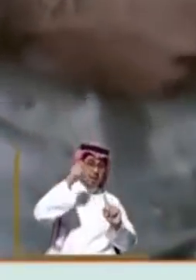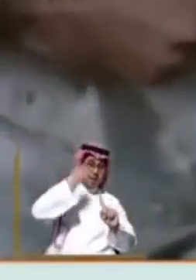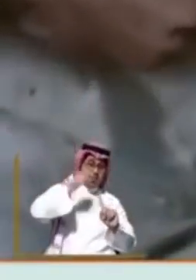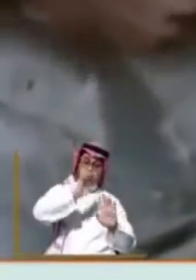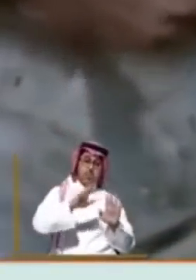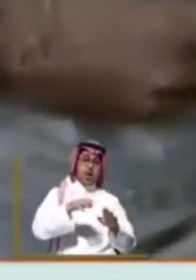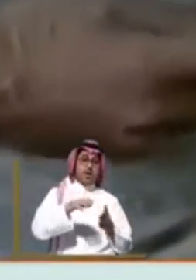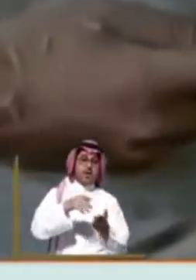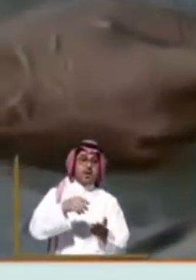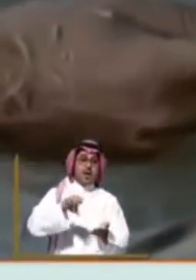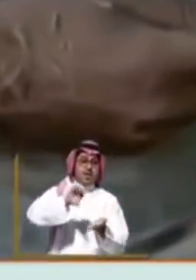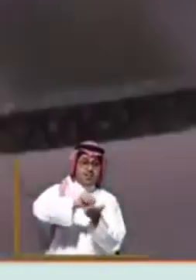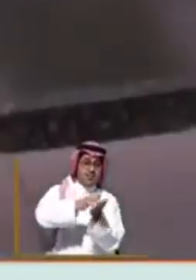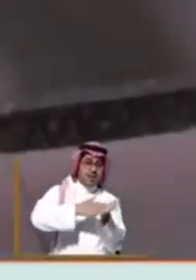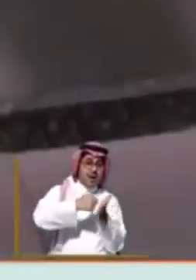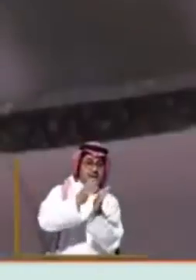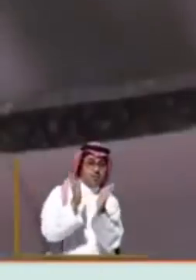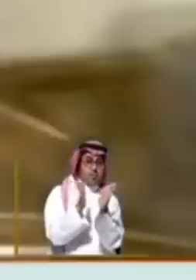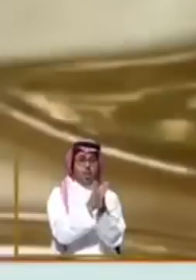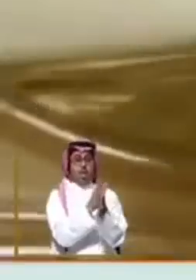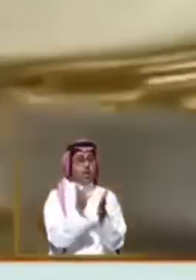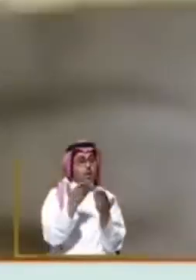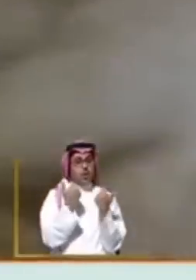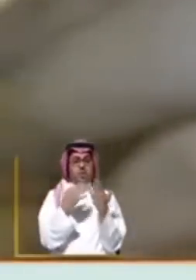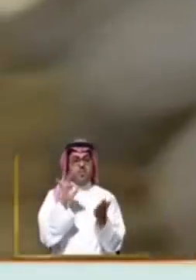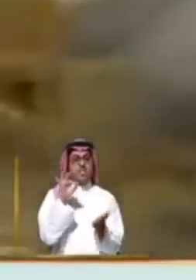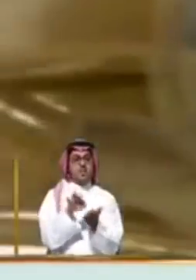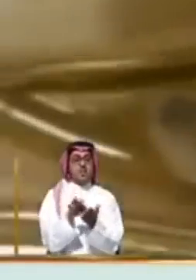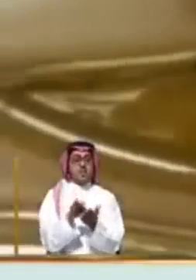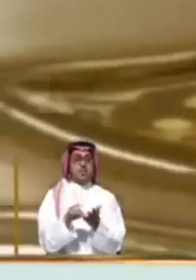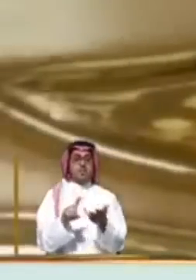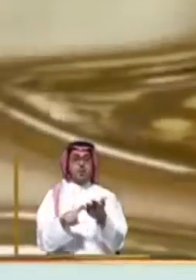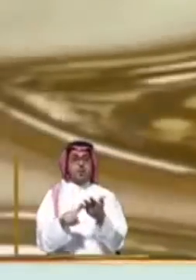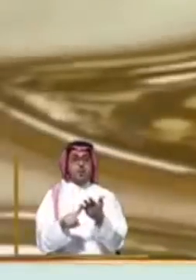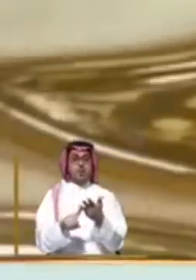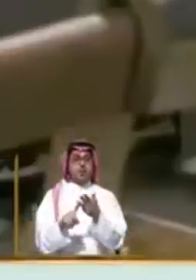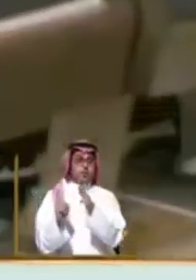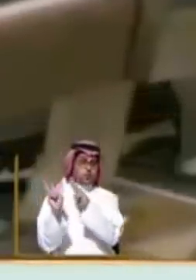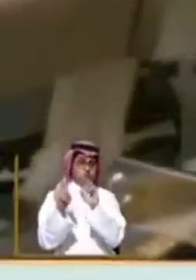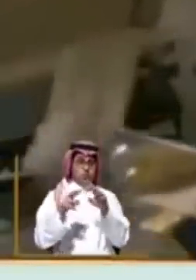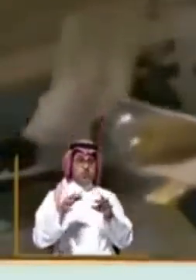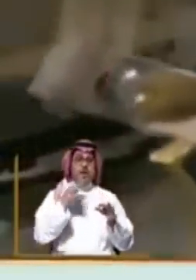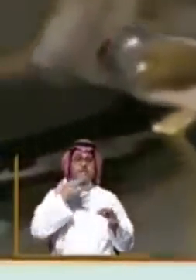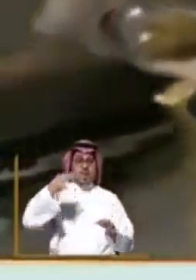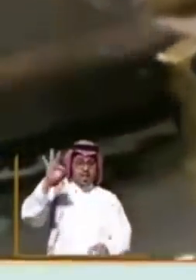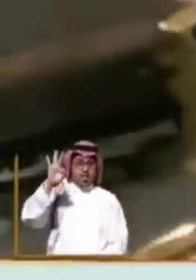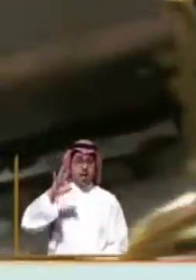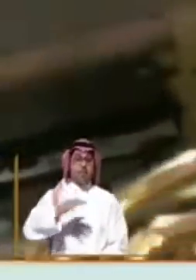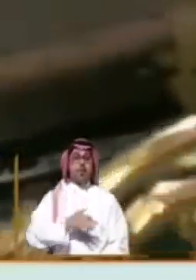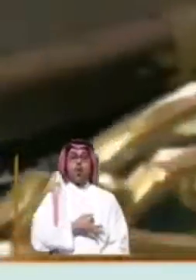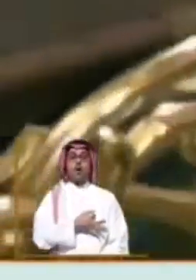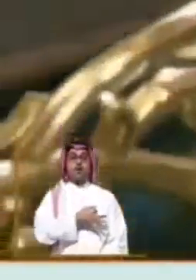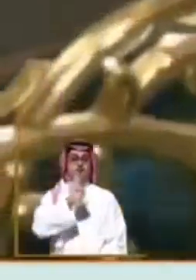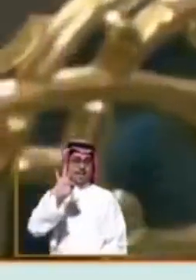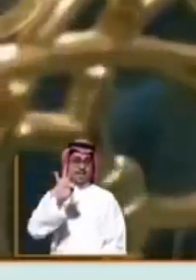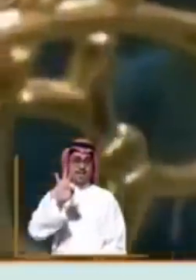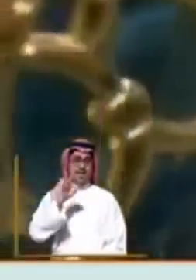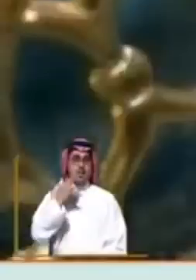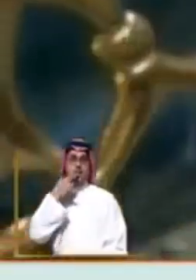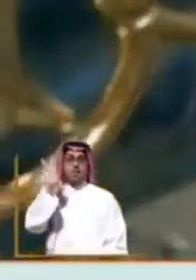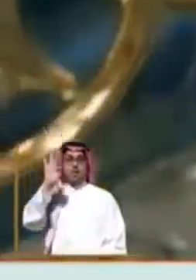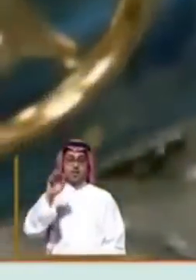أما العناصر الزخرفية النحاسية فصبت في فرنسا وصقلت ثم طليت بالذهب قبل